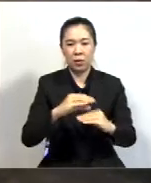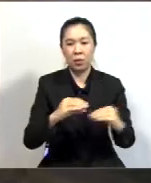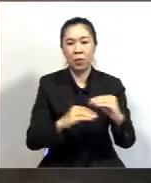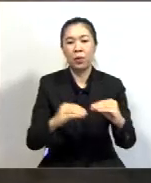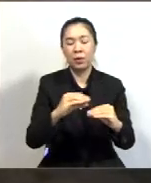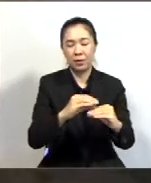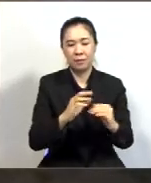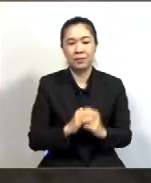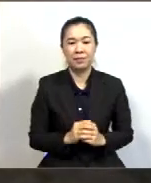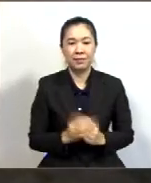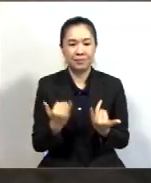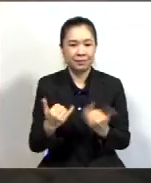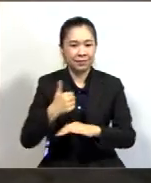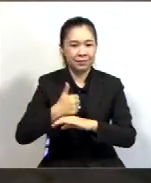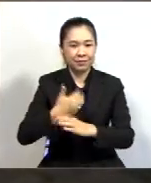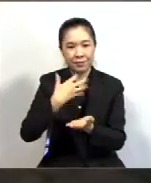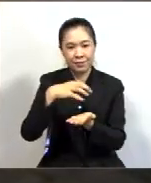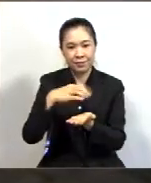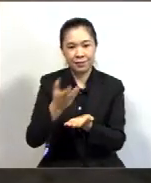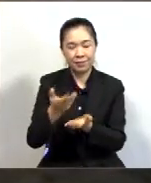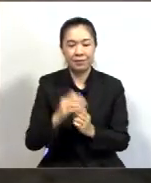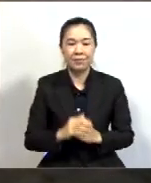เสียงท่านผู้อำนวยการโครงการชลประทานครับ